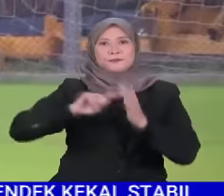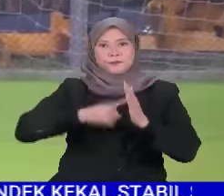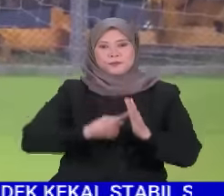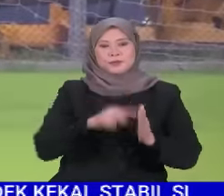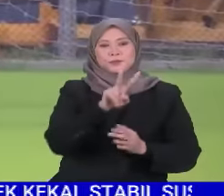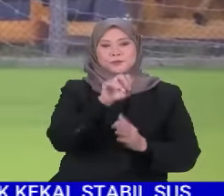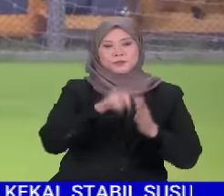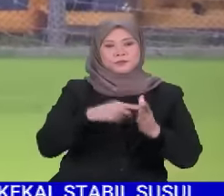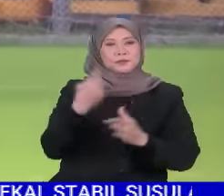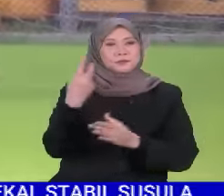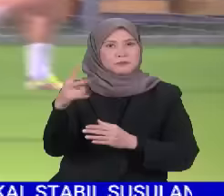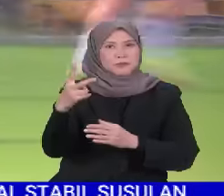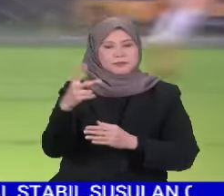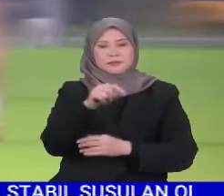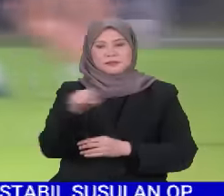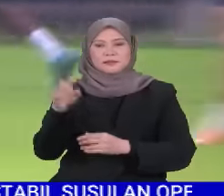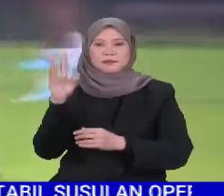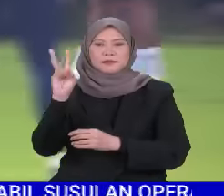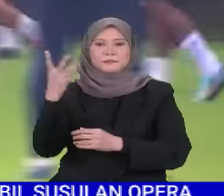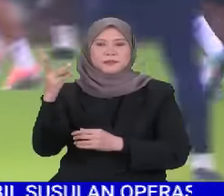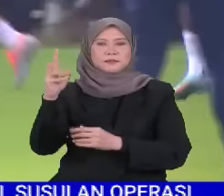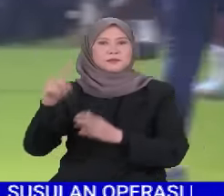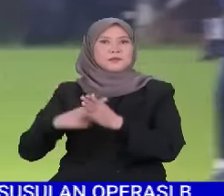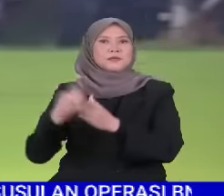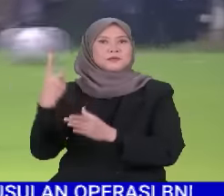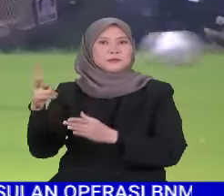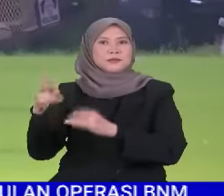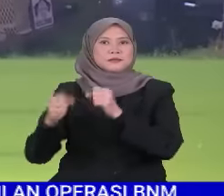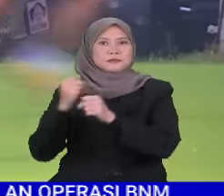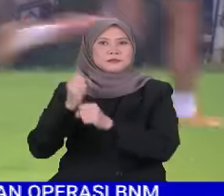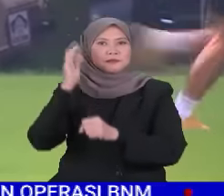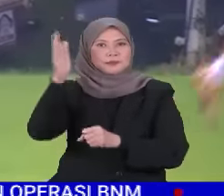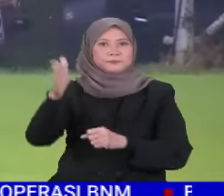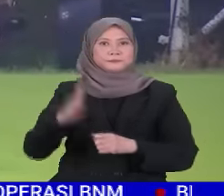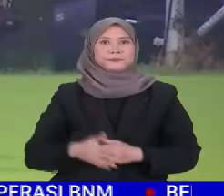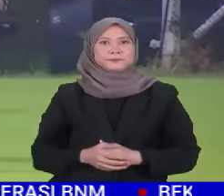Desember hingga 16 Januari tahun depan